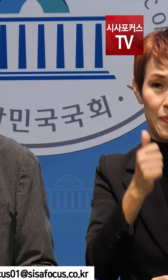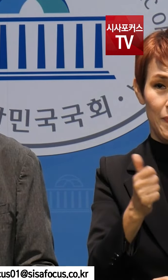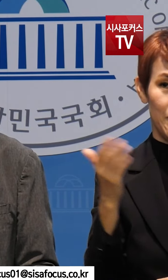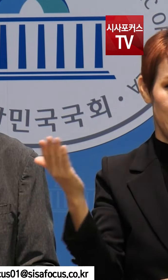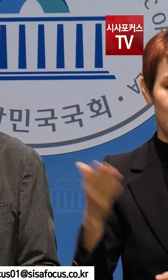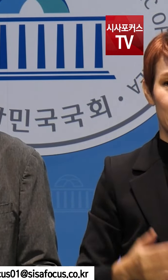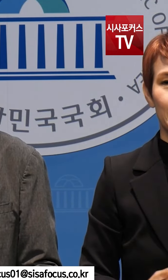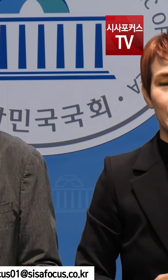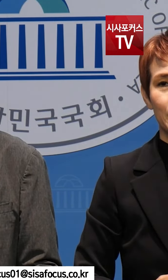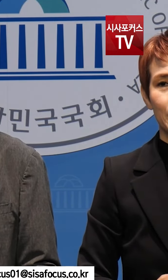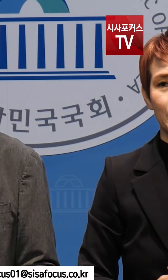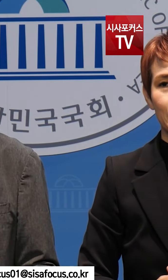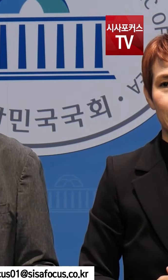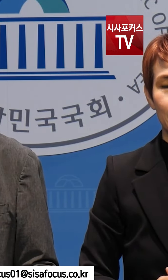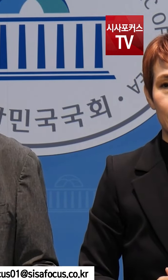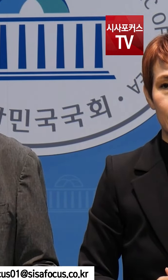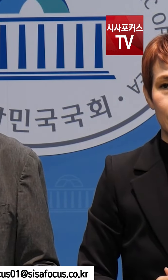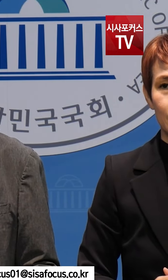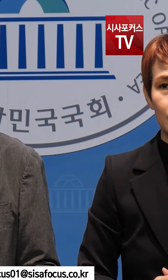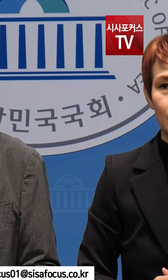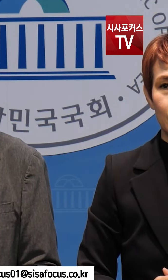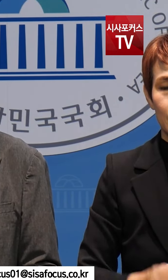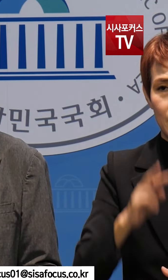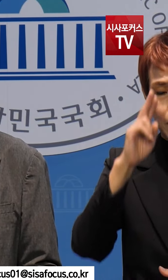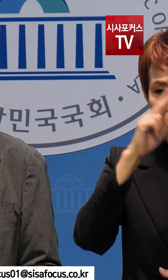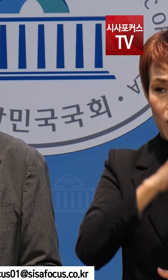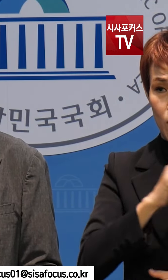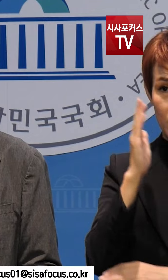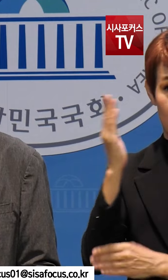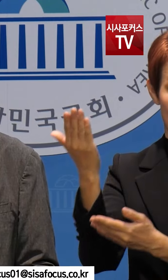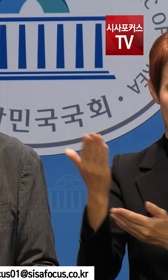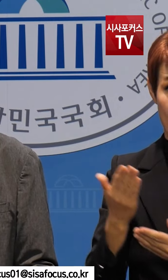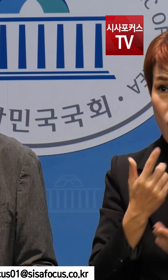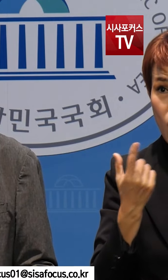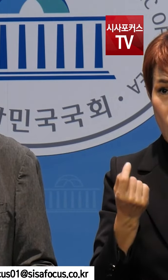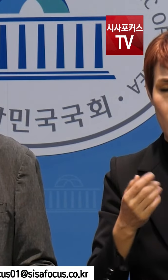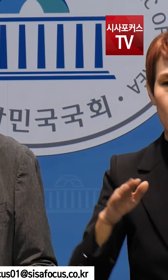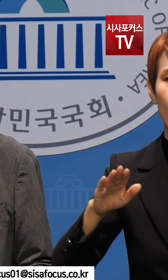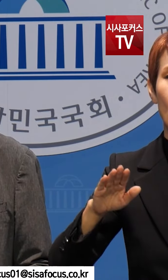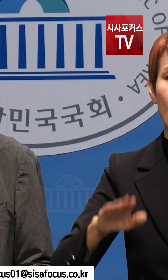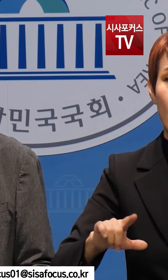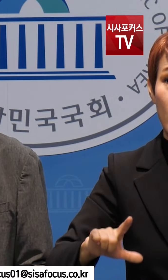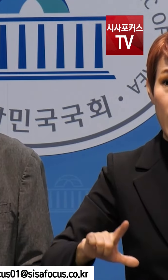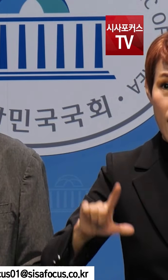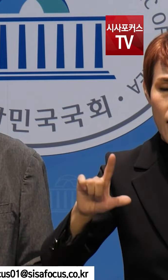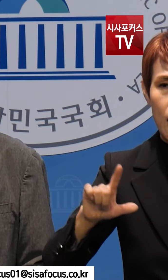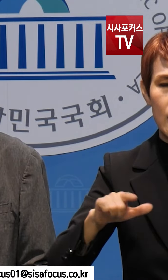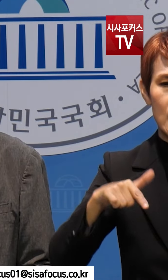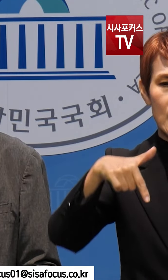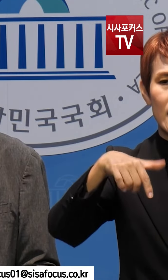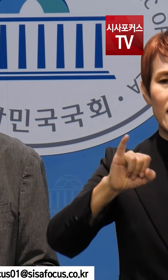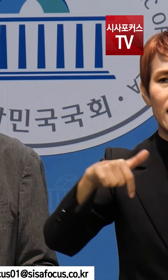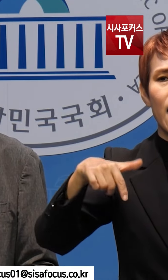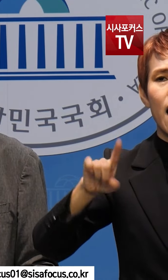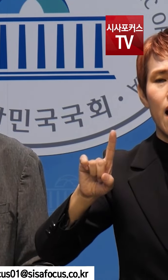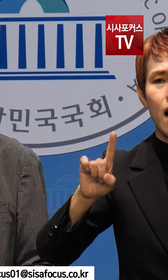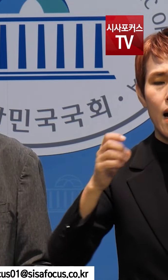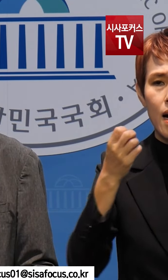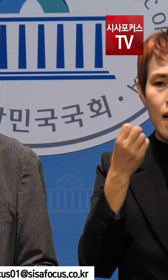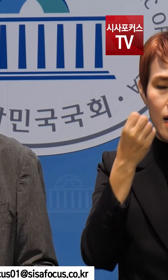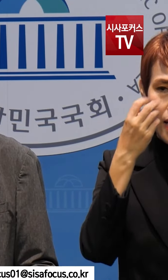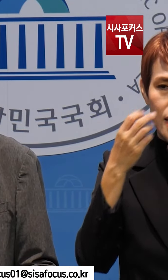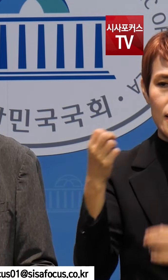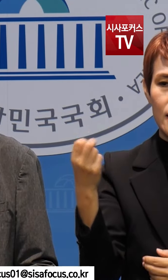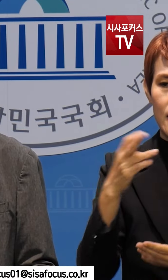안명균 있니다 아까 박제 의원께서도 말씀하셨지만 올해 2기가도 안 되는 신대생 에너지